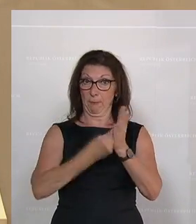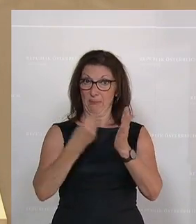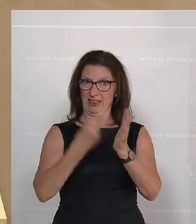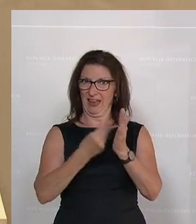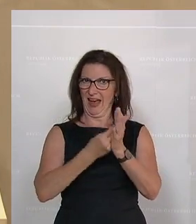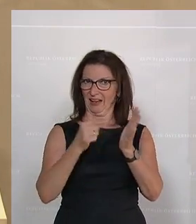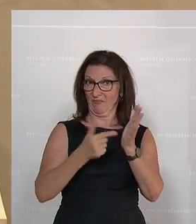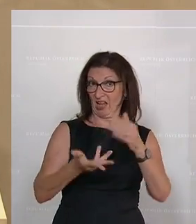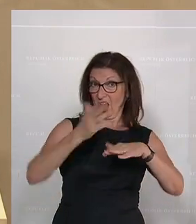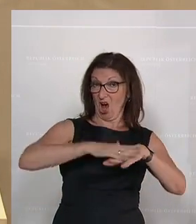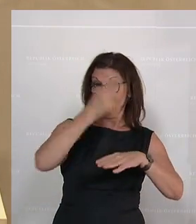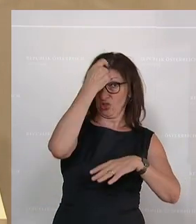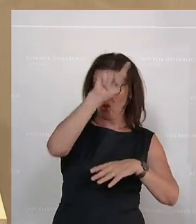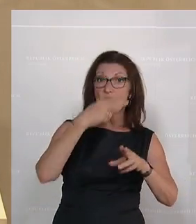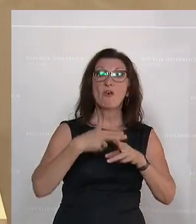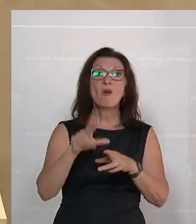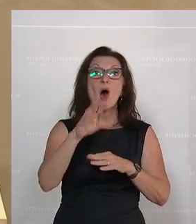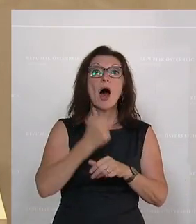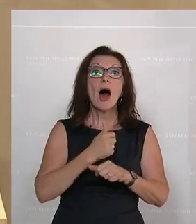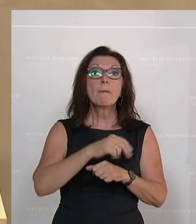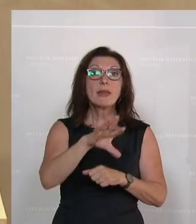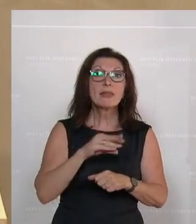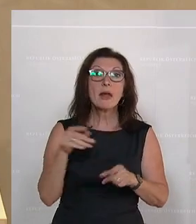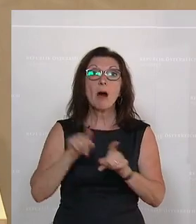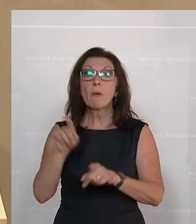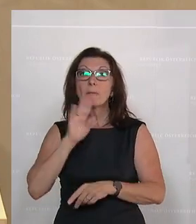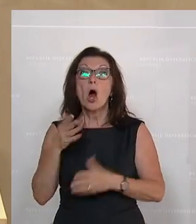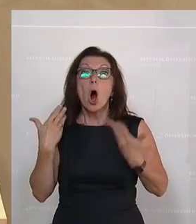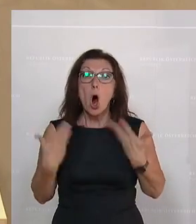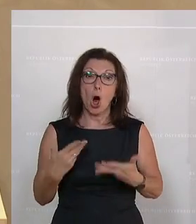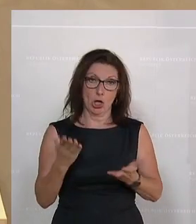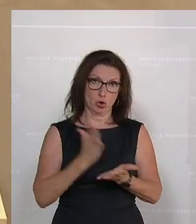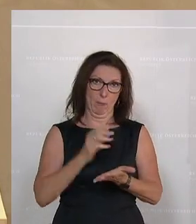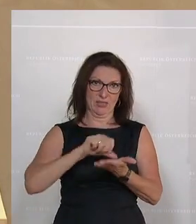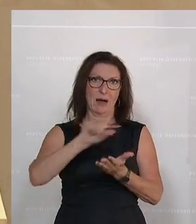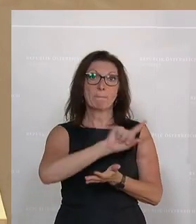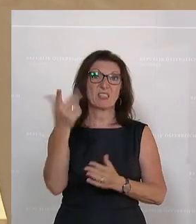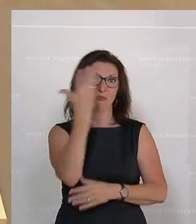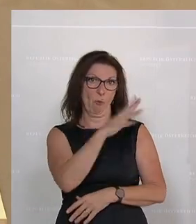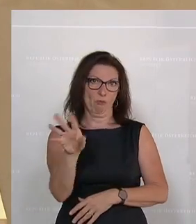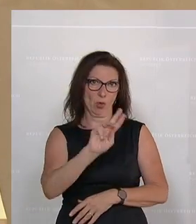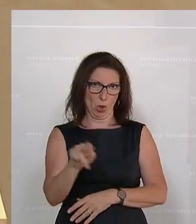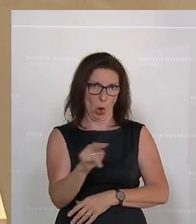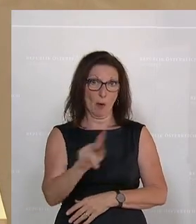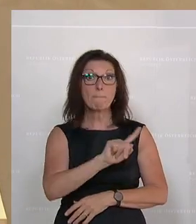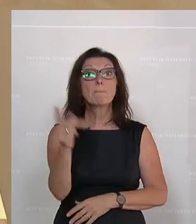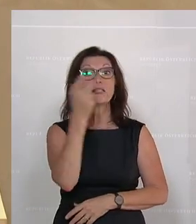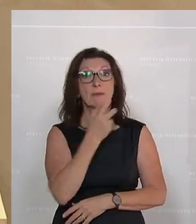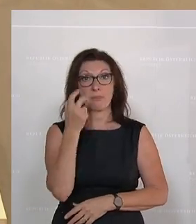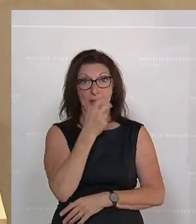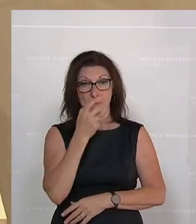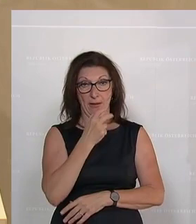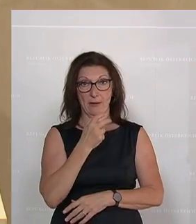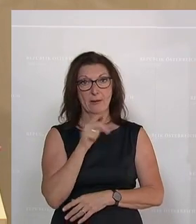arbeitnehmerinnen gibt uns für benzin ist ihnen bereits heuer ausbezahlt wird bis zu 500 euro nämlich bis zum september eine deutliche